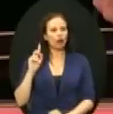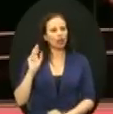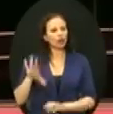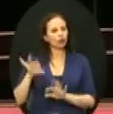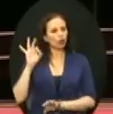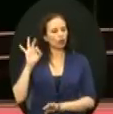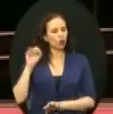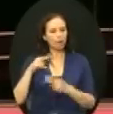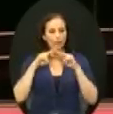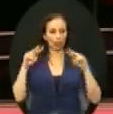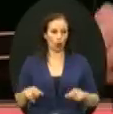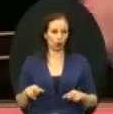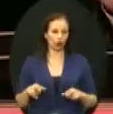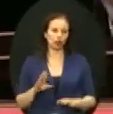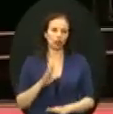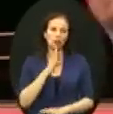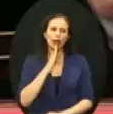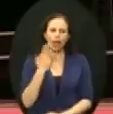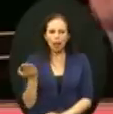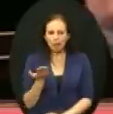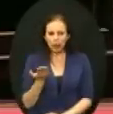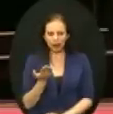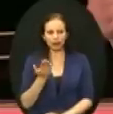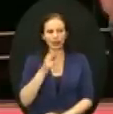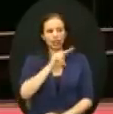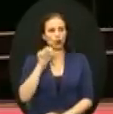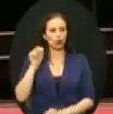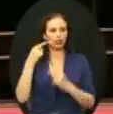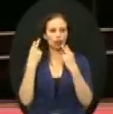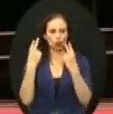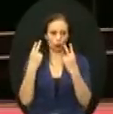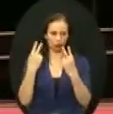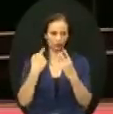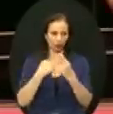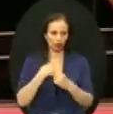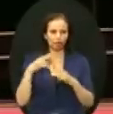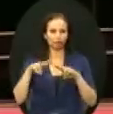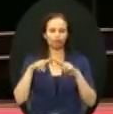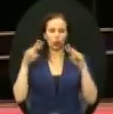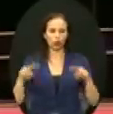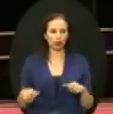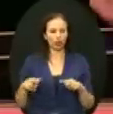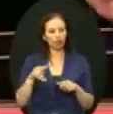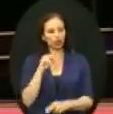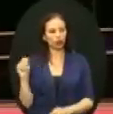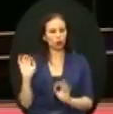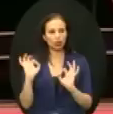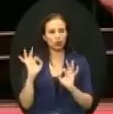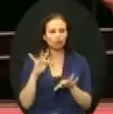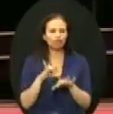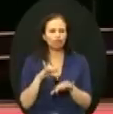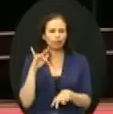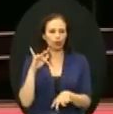למצוא להם פתרון. הבעיה היא באמת הנושאים העקרוניים, שאני בא ופותר סוגיות מסוימות שהן